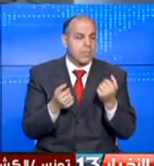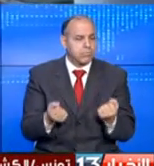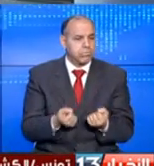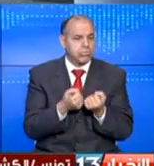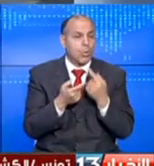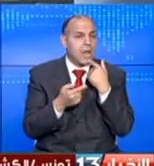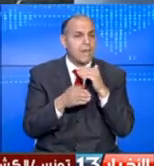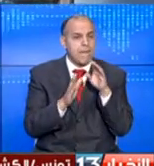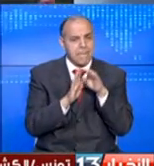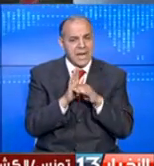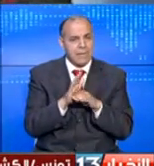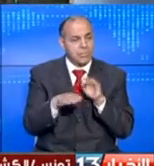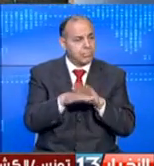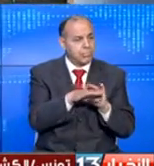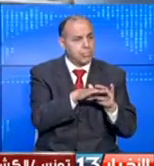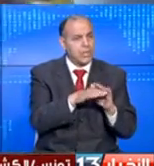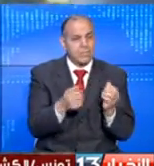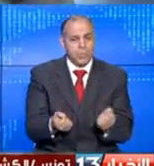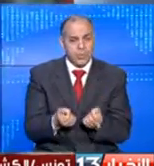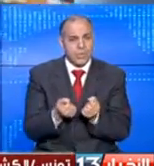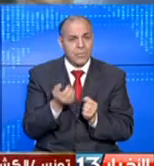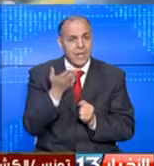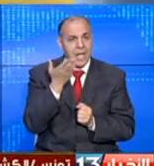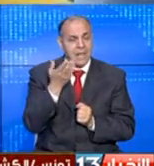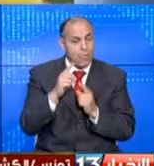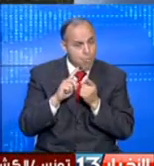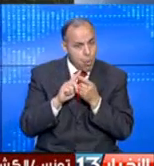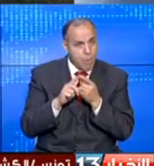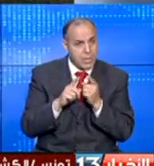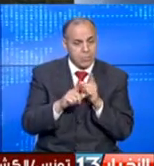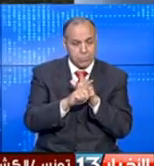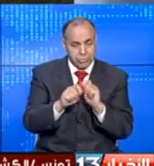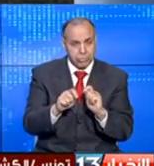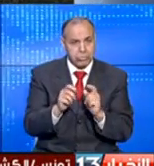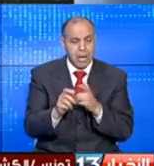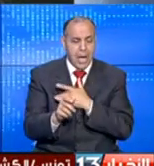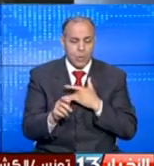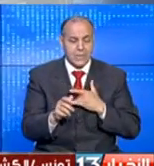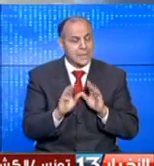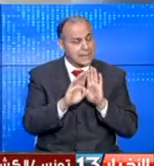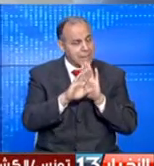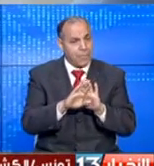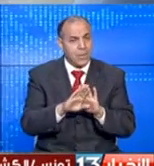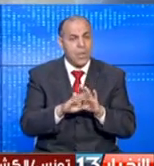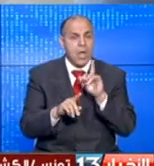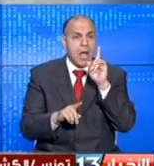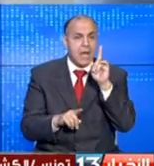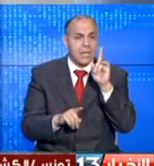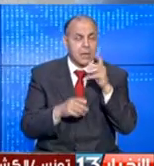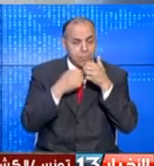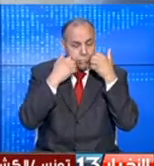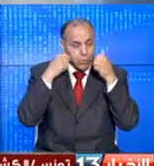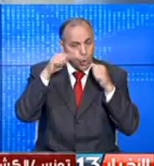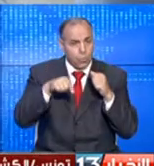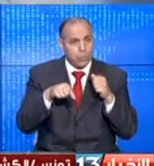تأتي في إطار برنامج توعوي وتحسيسي بأهمية التقيد بالبروتوكول الصحي وخاصة حمل